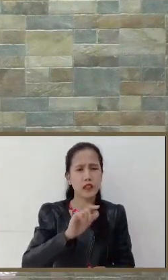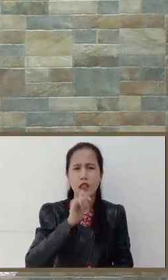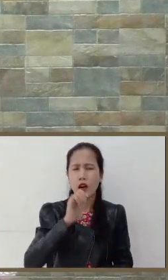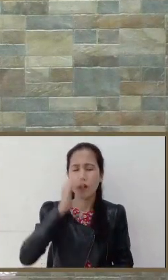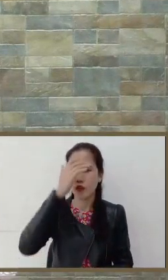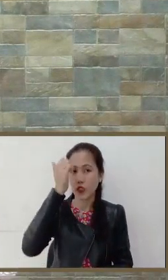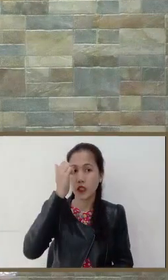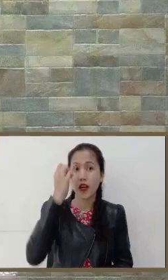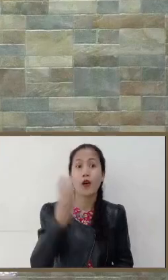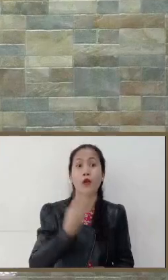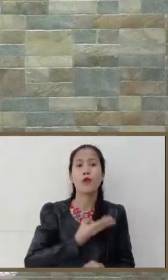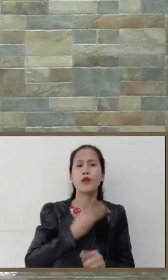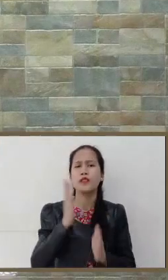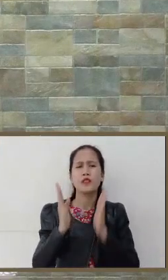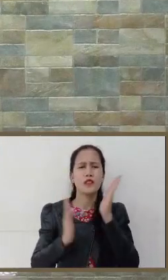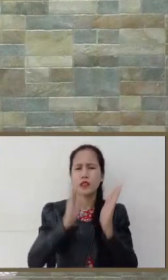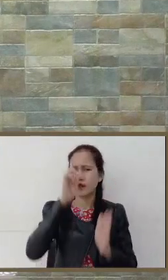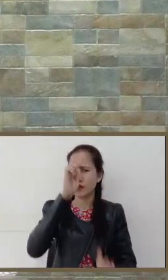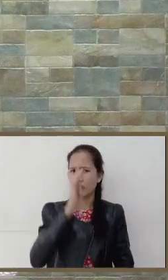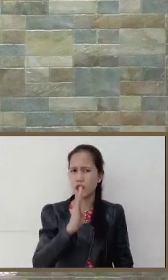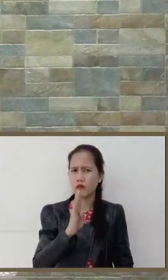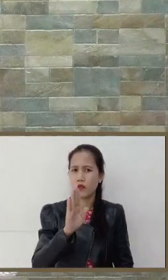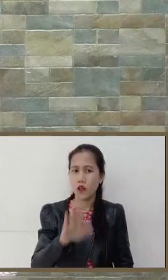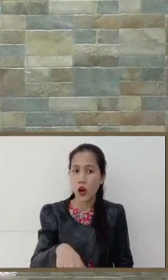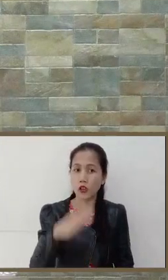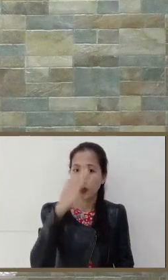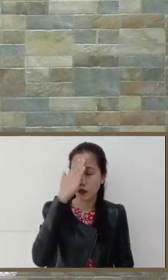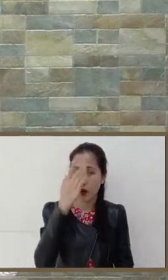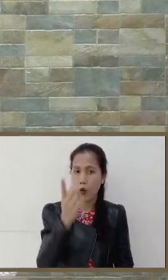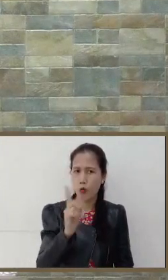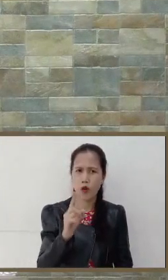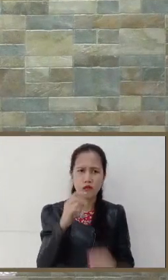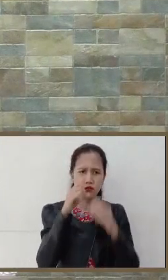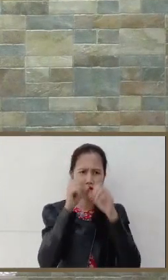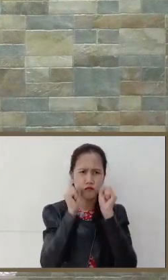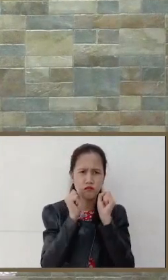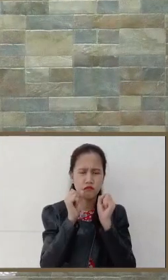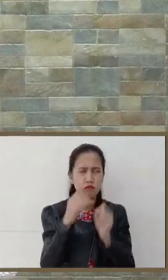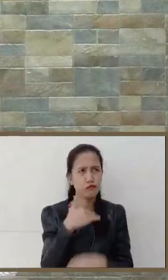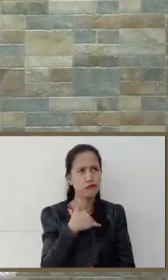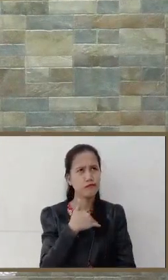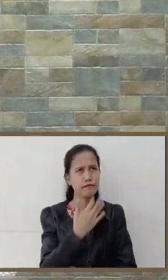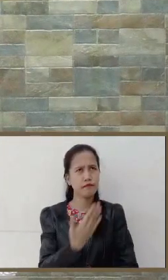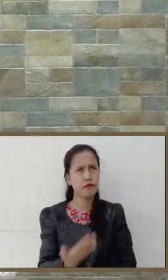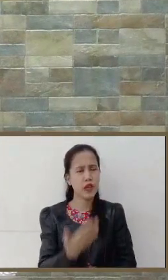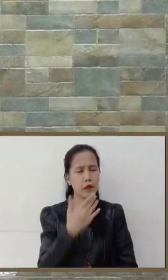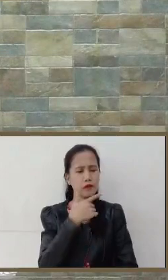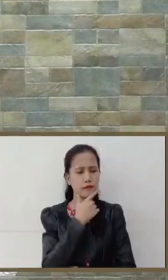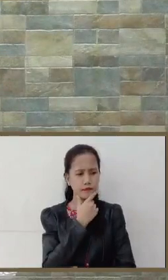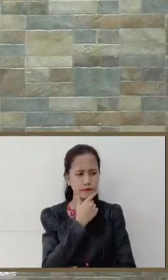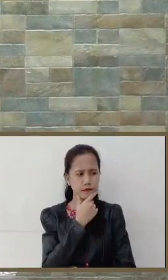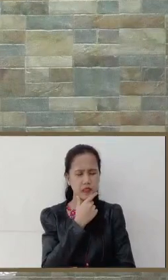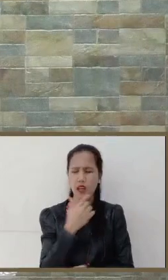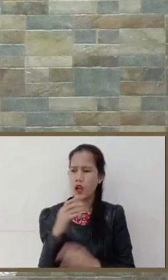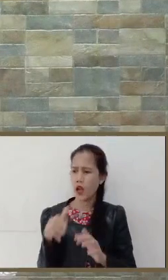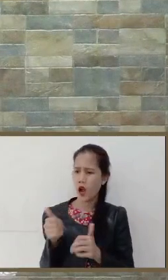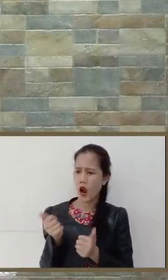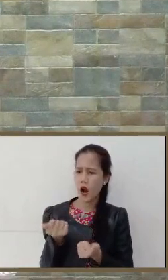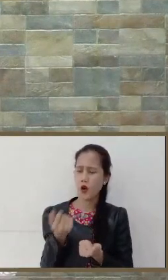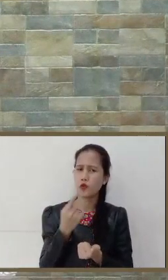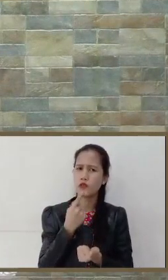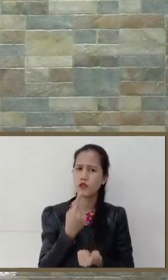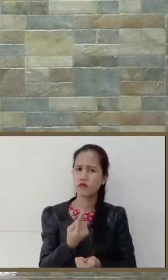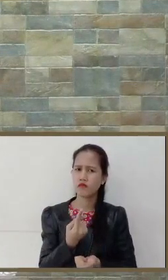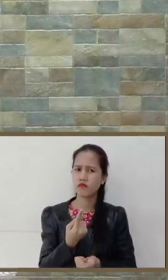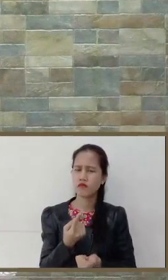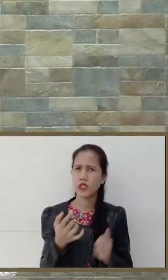naglilingkod. Amen. Alam niyo po, nakalulungkot, paano po natin nasasabi, Brother RG, na dumadating sa punto na ang isang Kristiyano